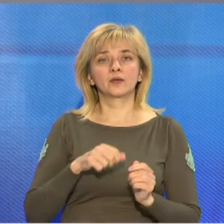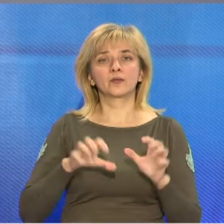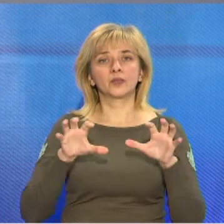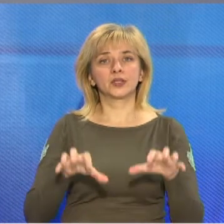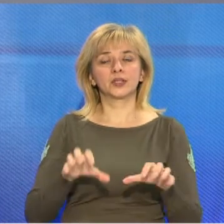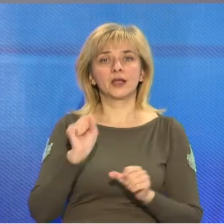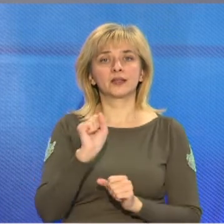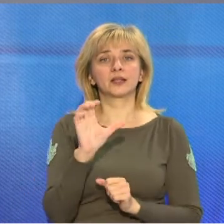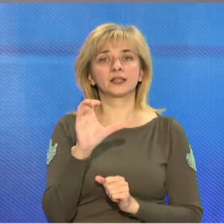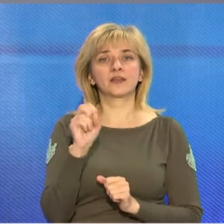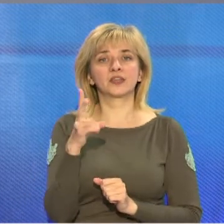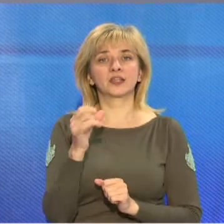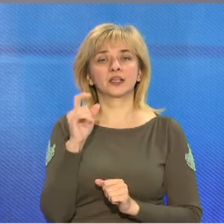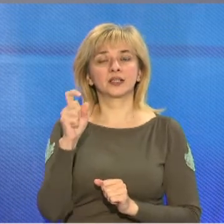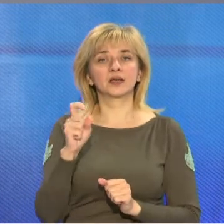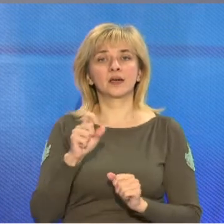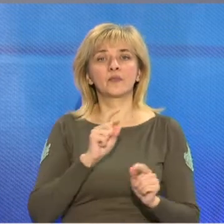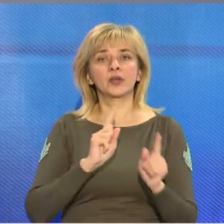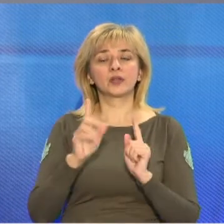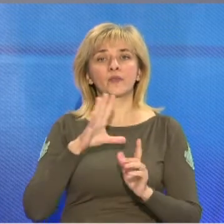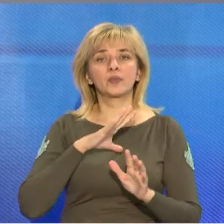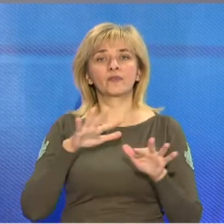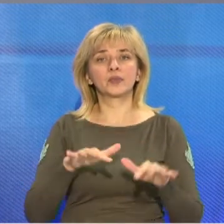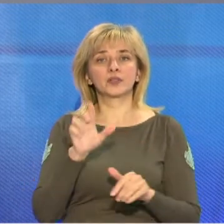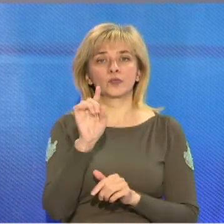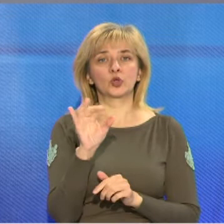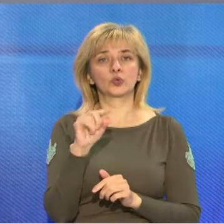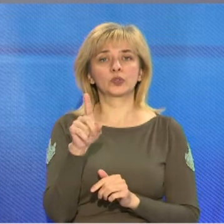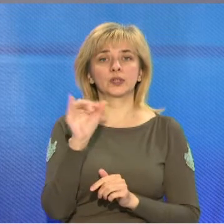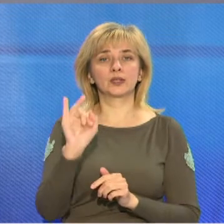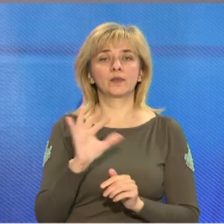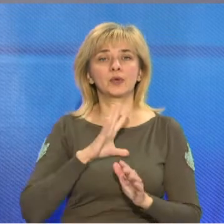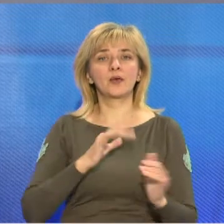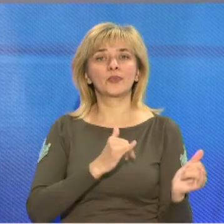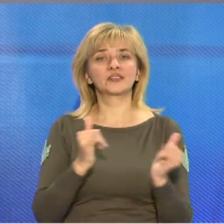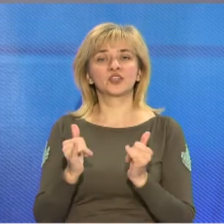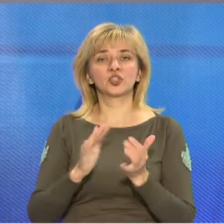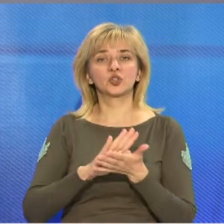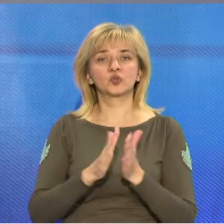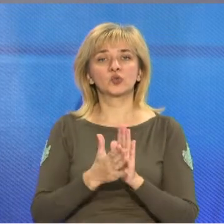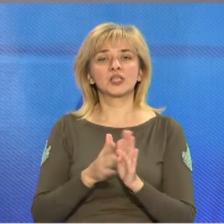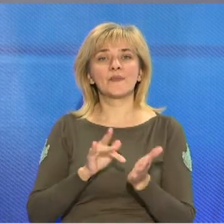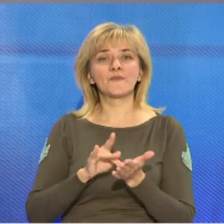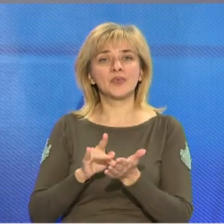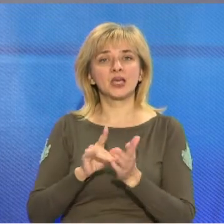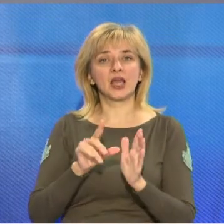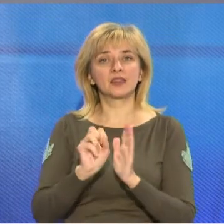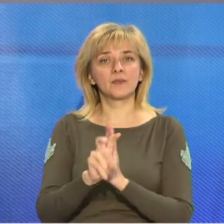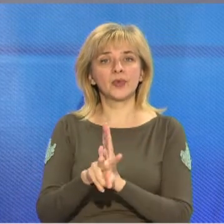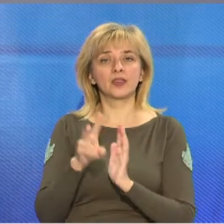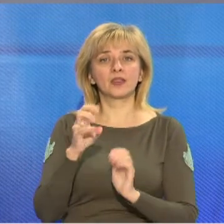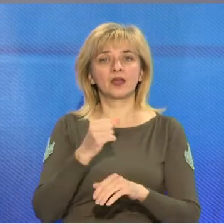Савіных. Пасяджэнне, якое прайшло ў пункце пропуску Брузгі на беларуска-польскім участку, было прысвечана сітуацыі з мігрантамі на мяжы. У тым